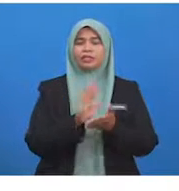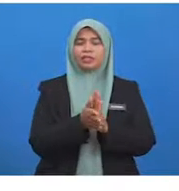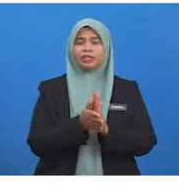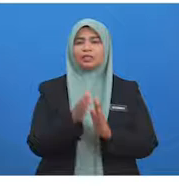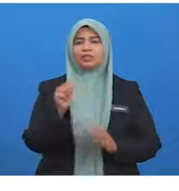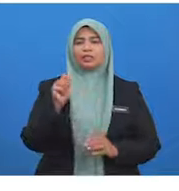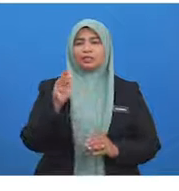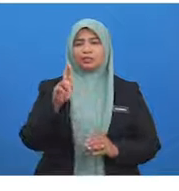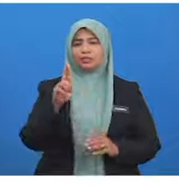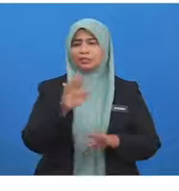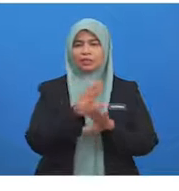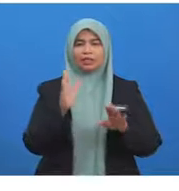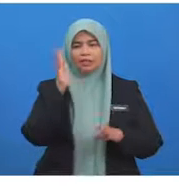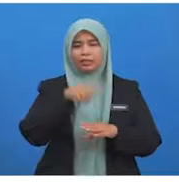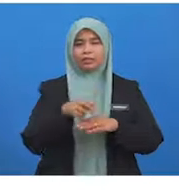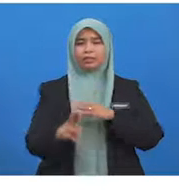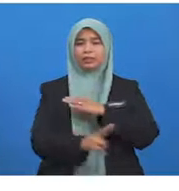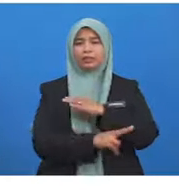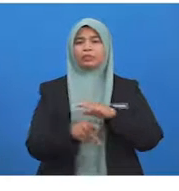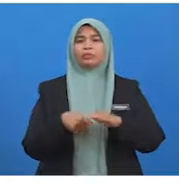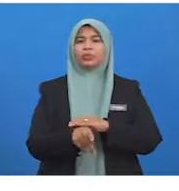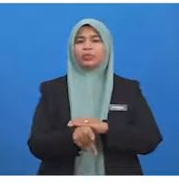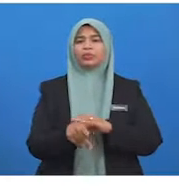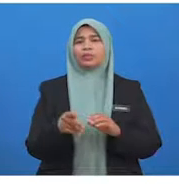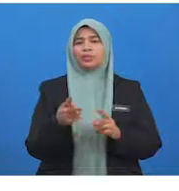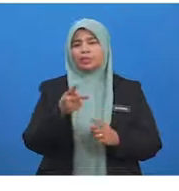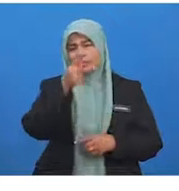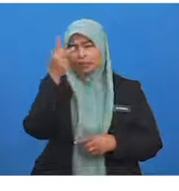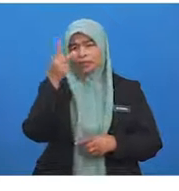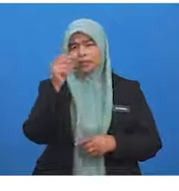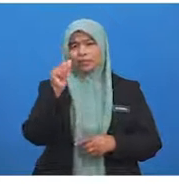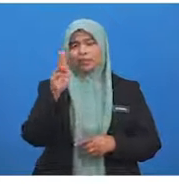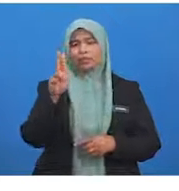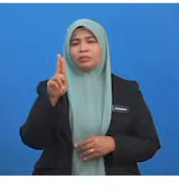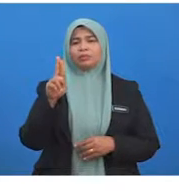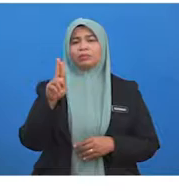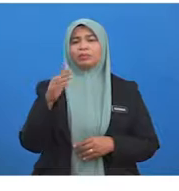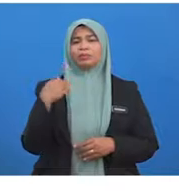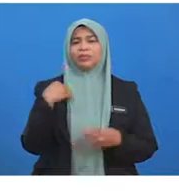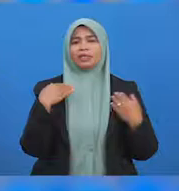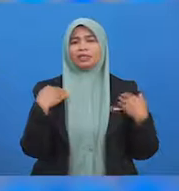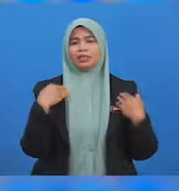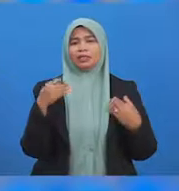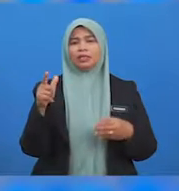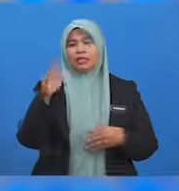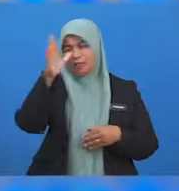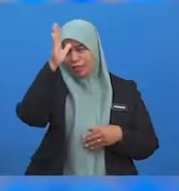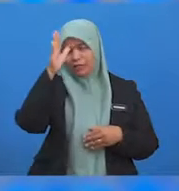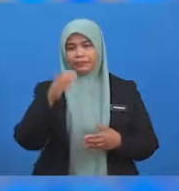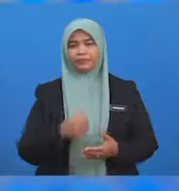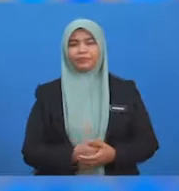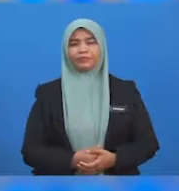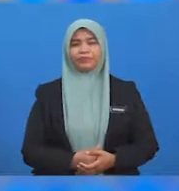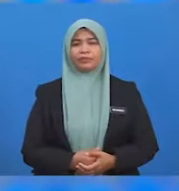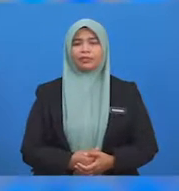dihukum bunuh kerana Abu tadi ialah ayah si Ali. Hukuman akan